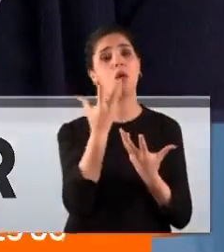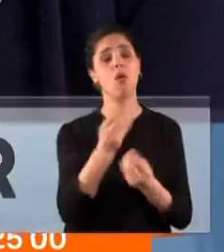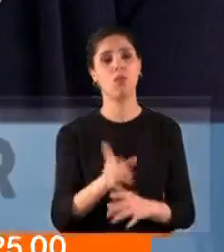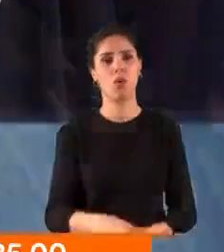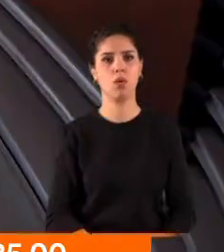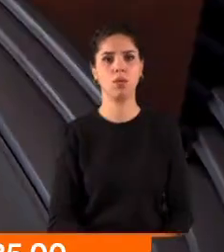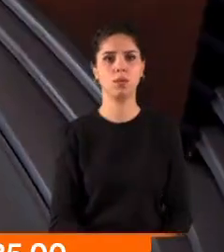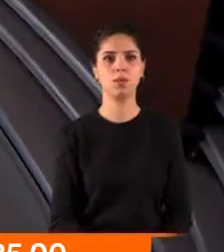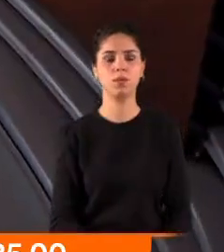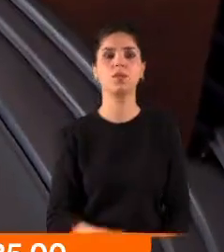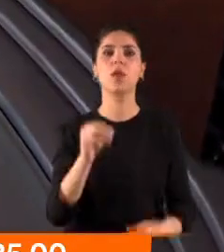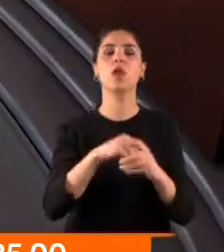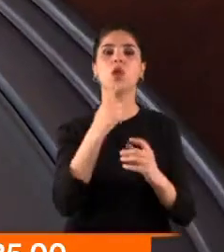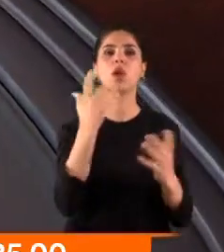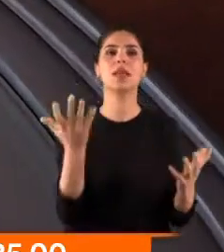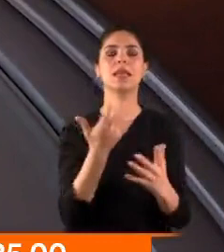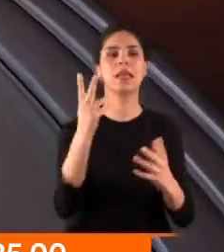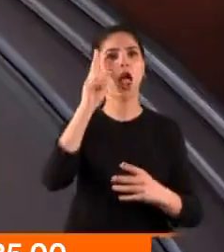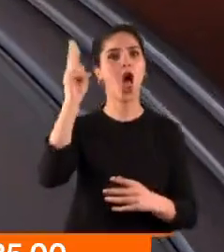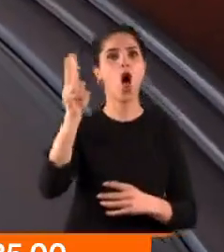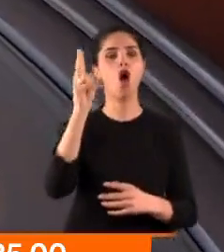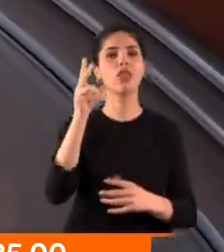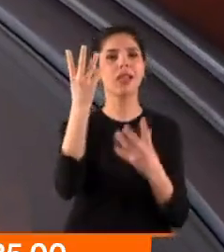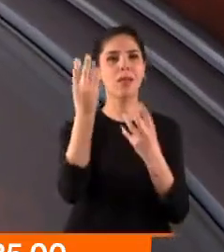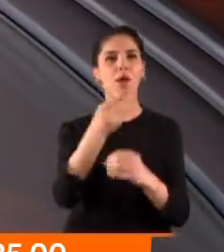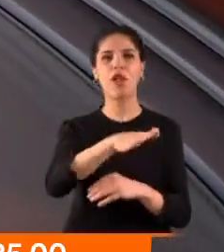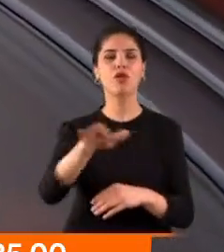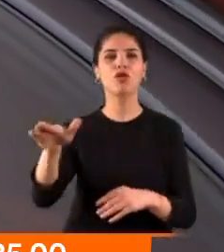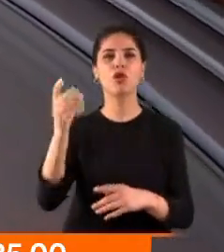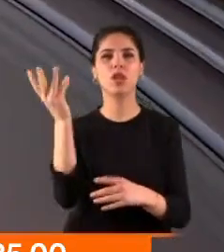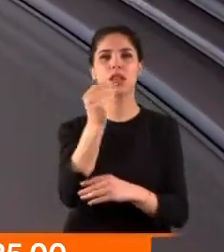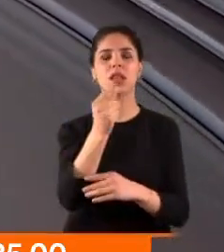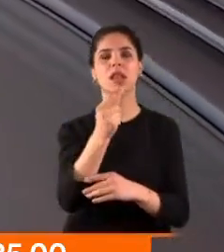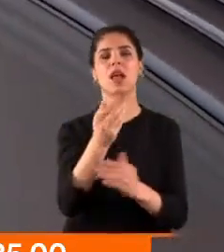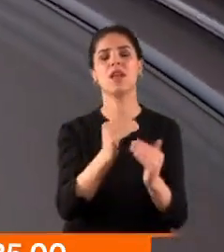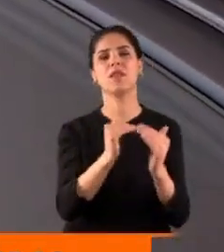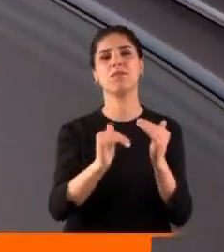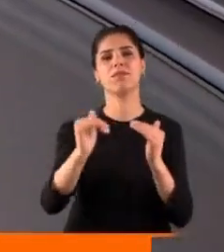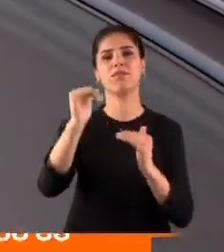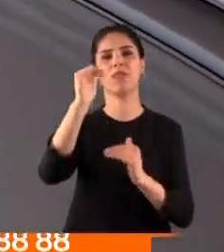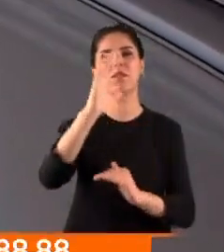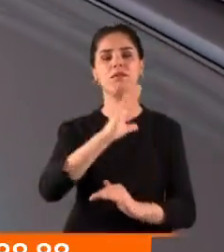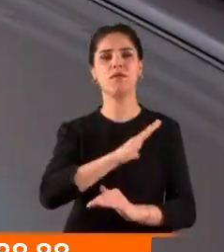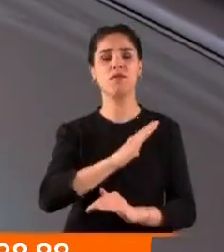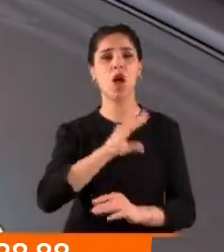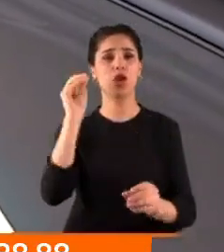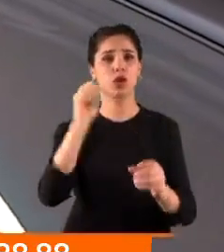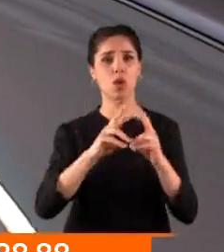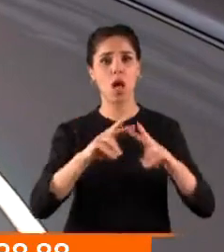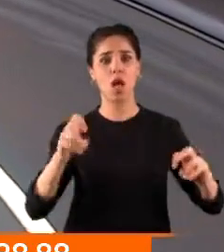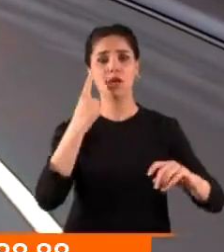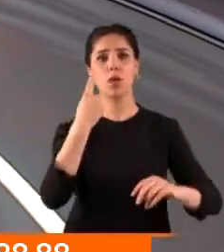bakmayın. Son yıllarda otizm tanısı koyulan çocukların sayısı maalesef giderek artıyor ve yapılan